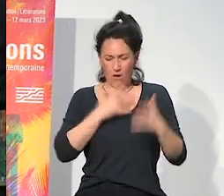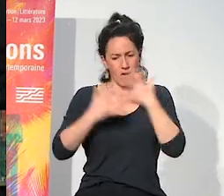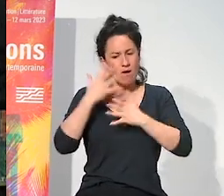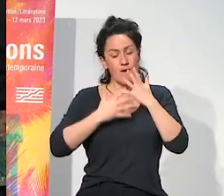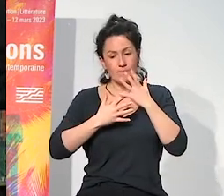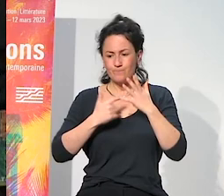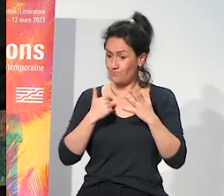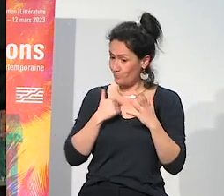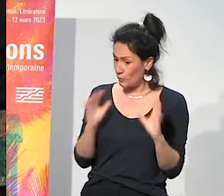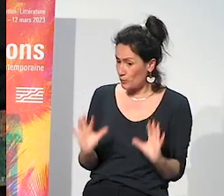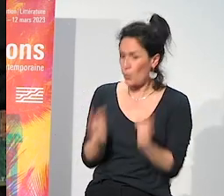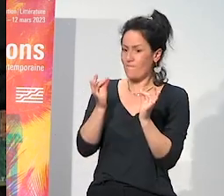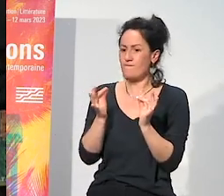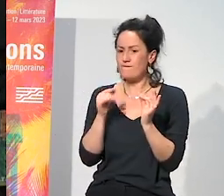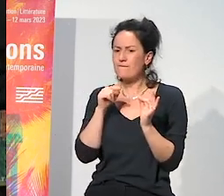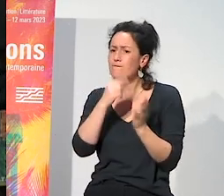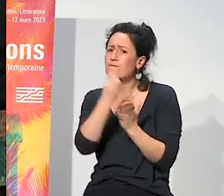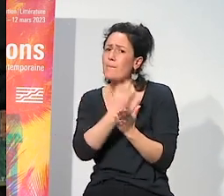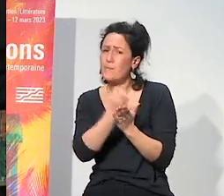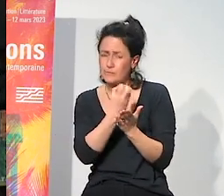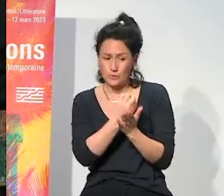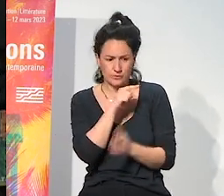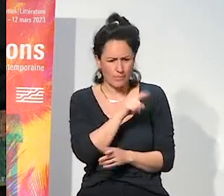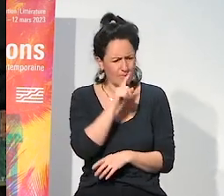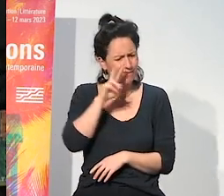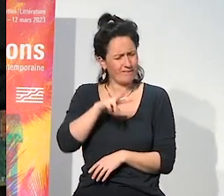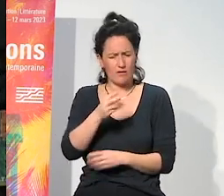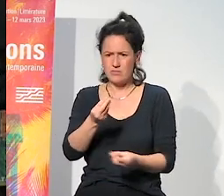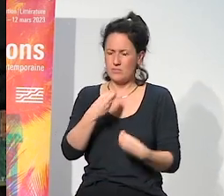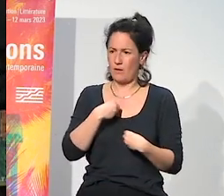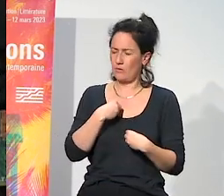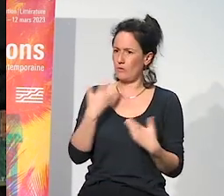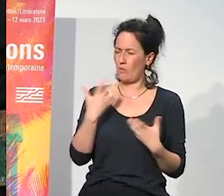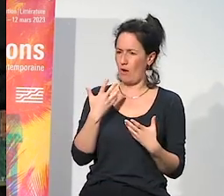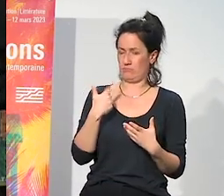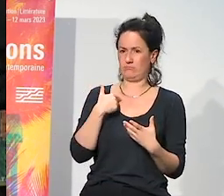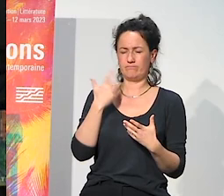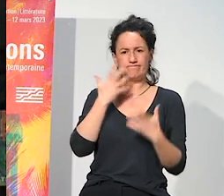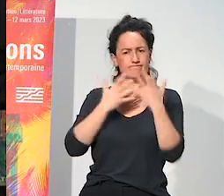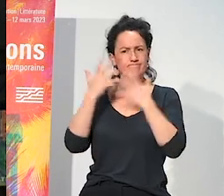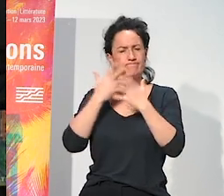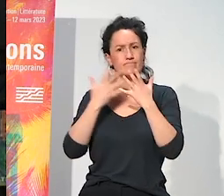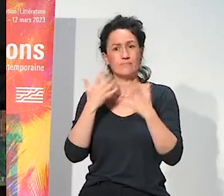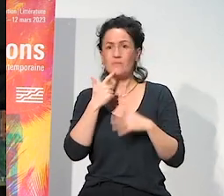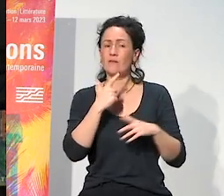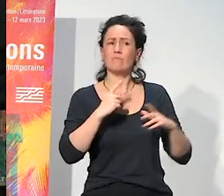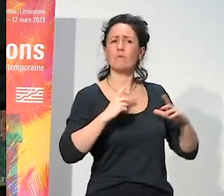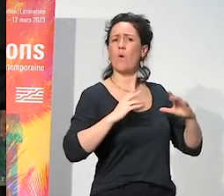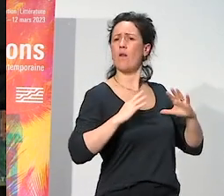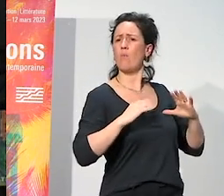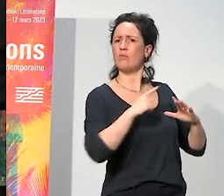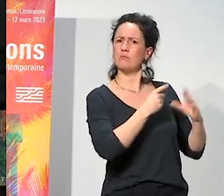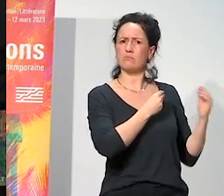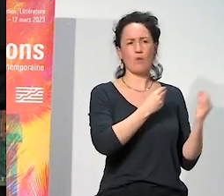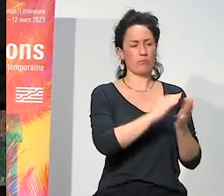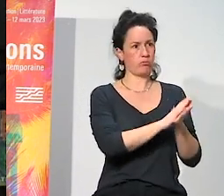Je l'ai trouvée, cette information, mais ce qui me trouble, ce n'est pas seulement ce qu'Hollywood et ce que Broadway en ont fait, c'est le fait que je